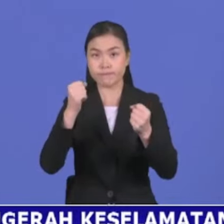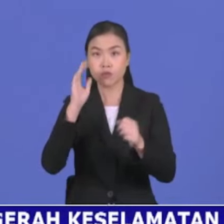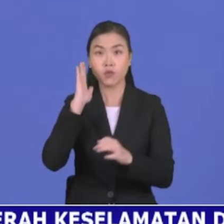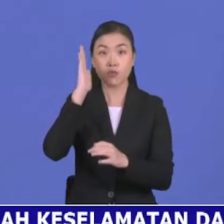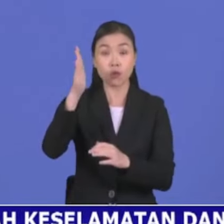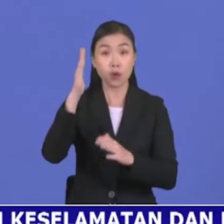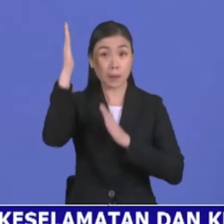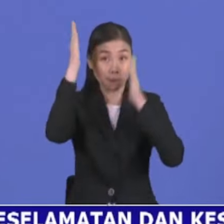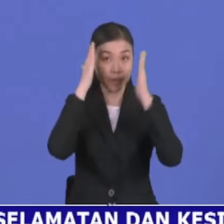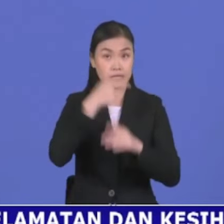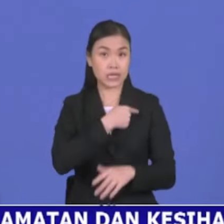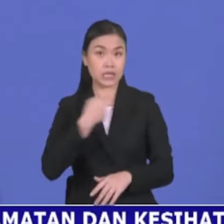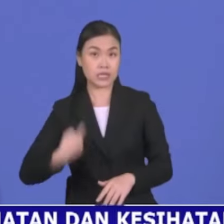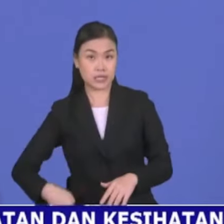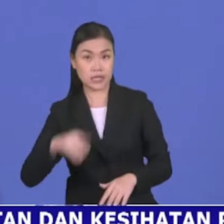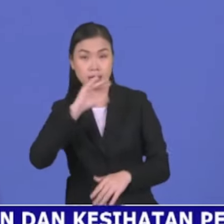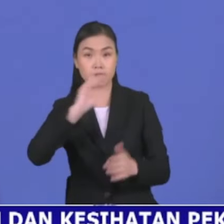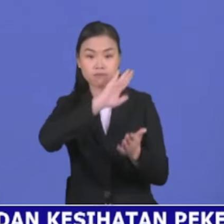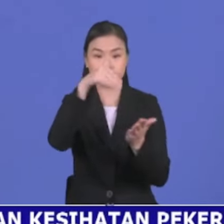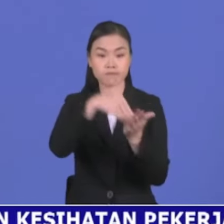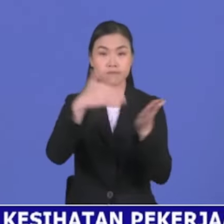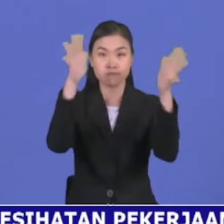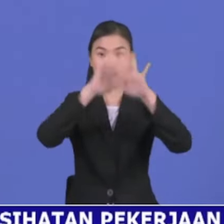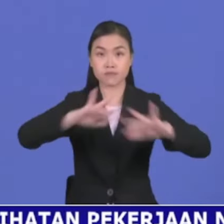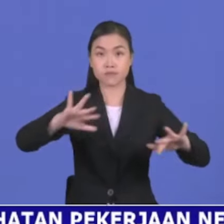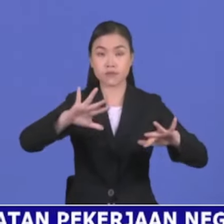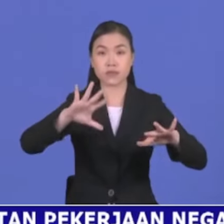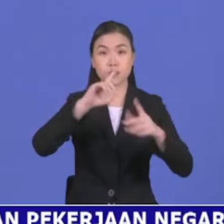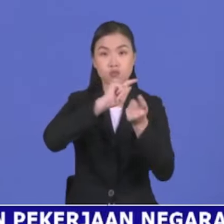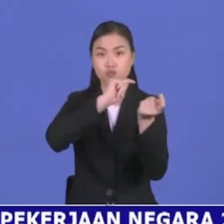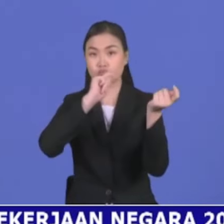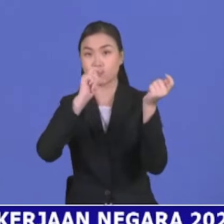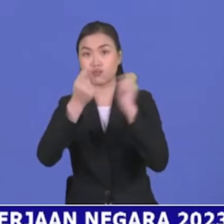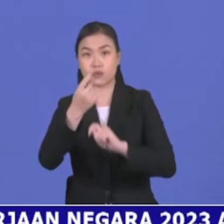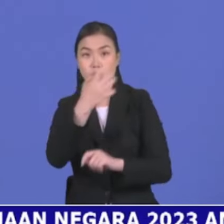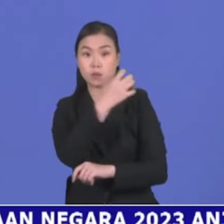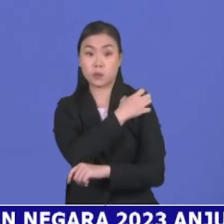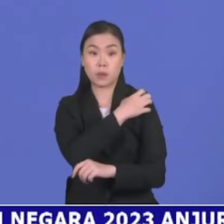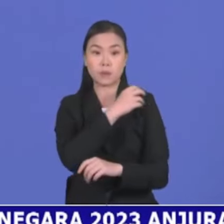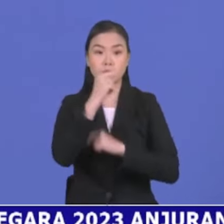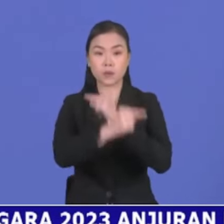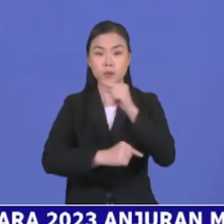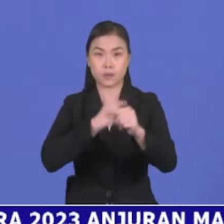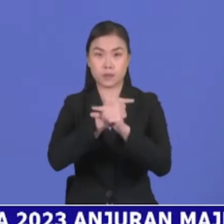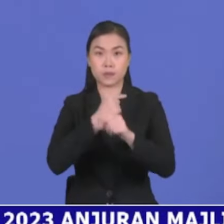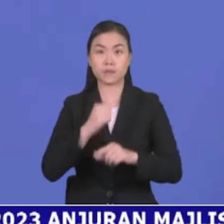Malaysia, China dan pemusatan ASEAN dalam peralihan perintah global.